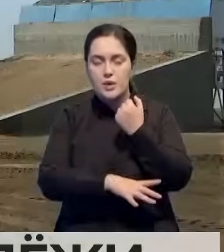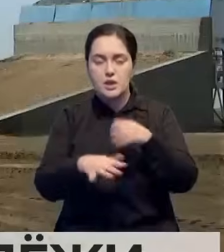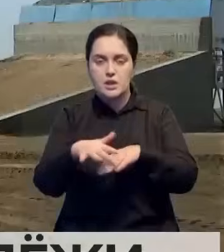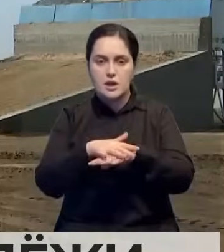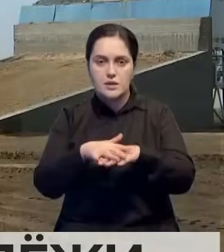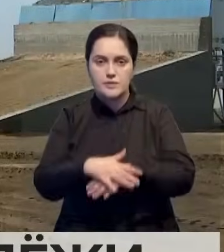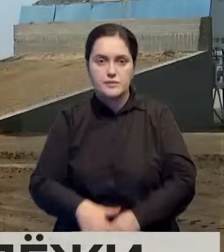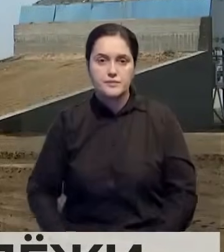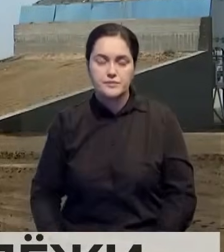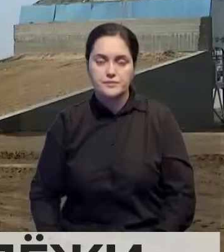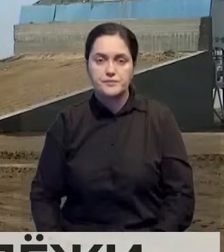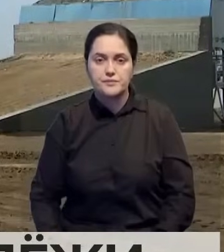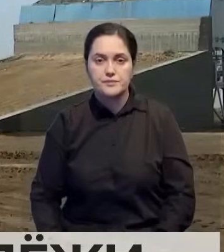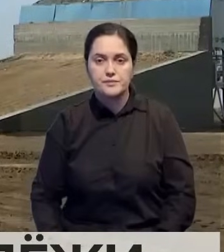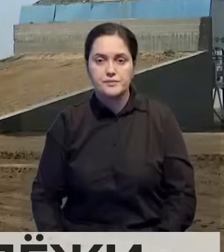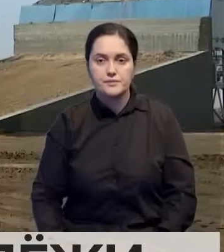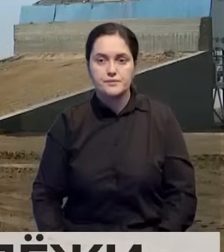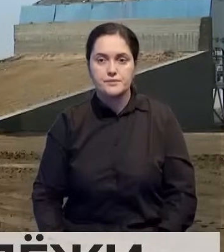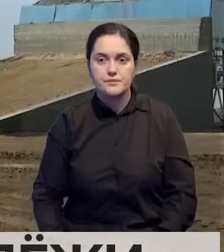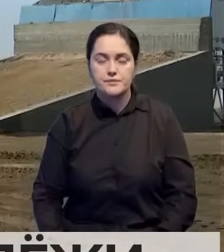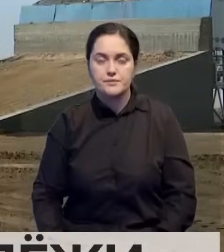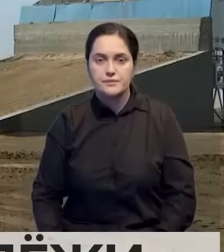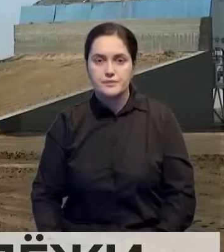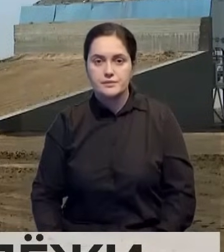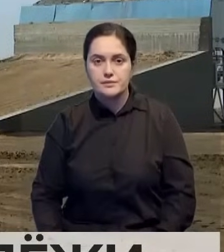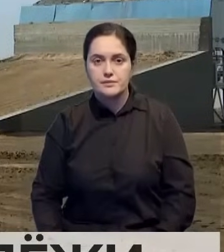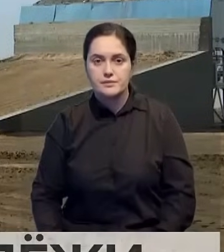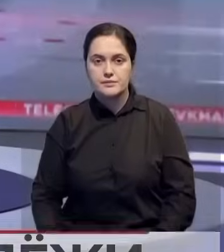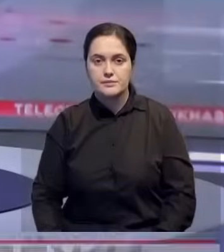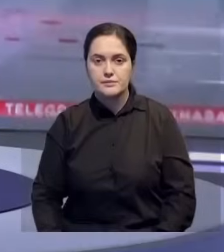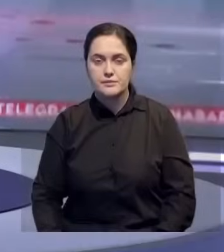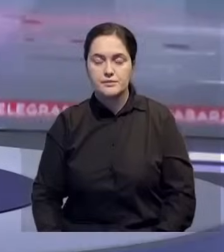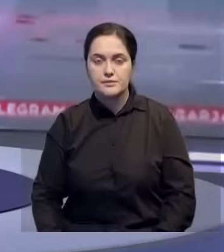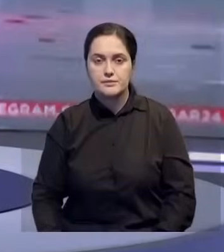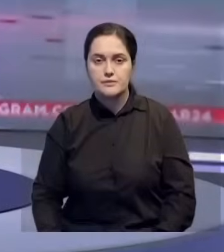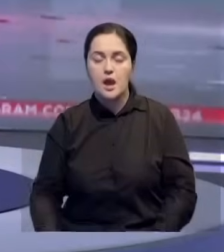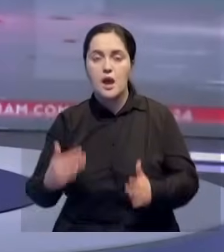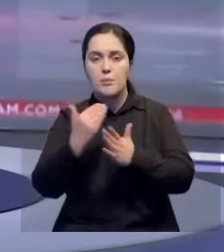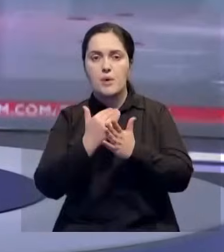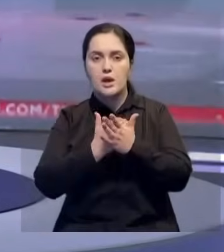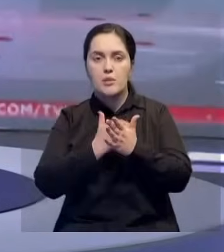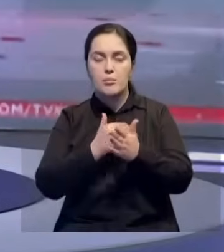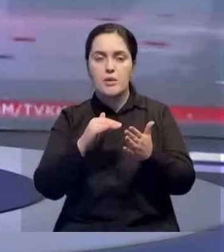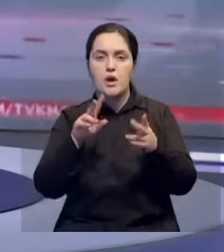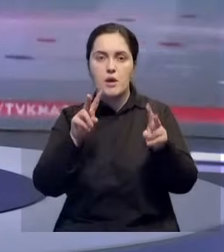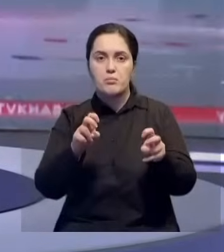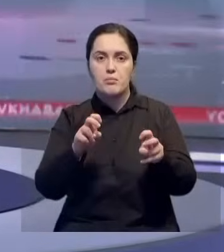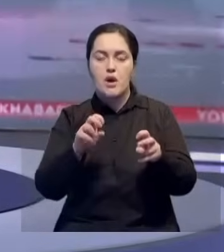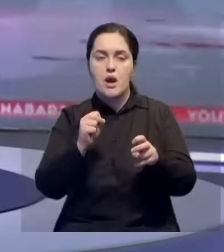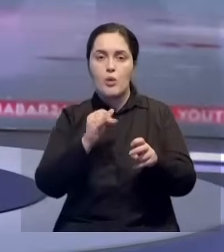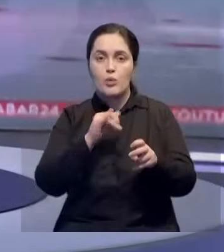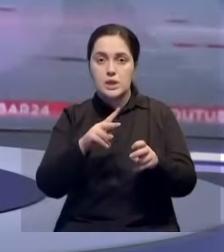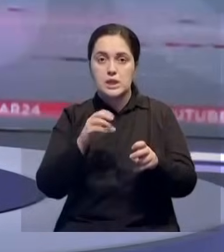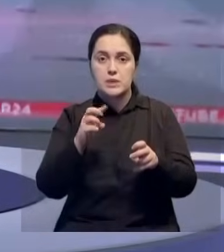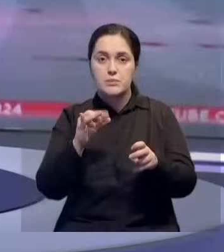населения. Райхан Тажибаева, Хан Алиев, Кызылорда, Хабар 24. По программе «Аул Ельбисыгы» строят